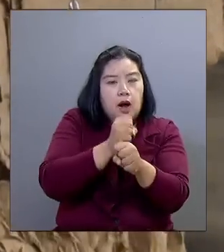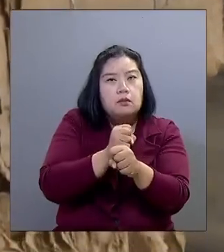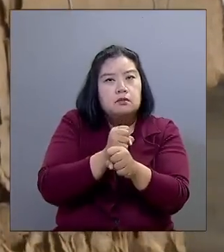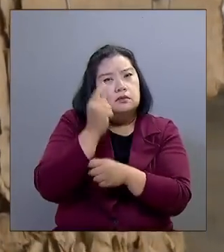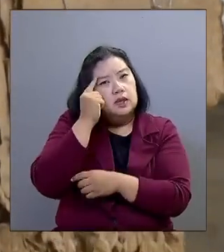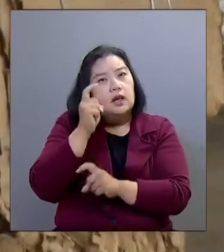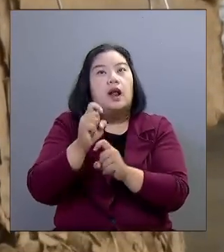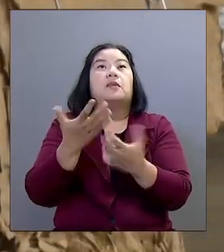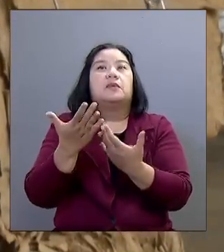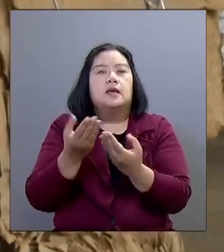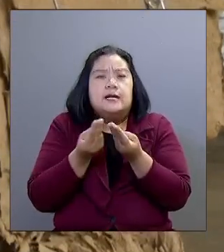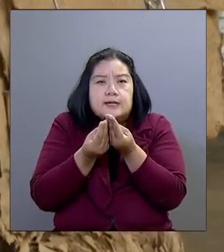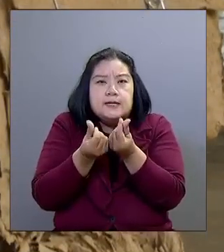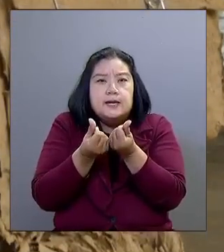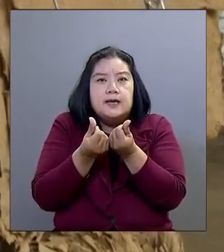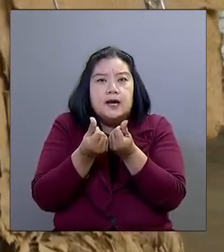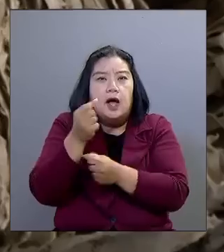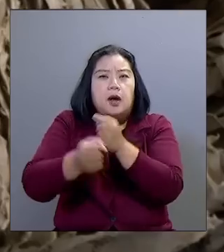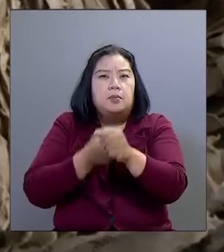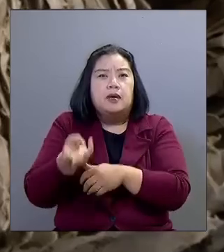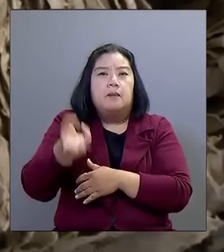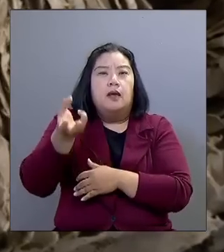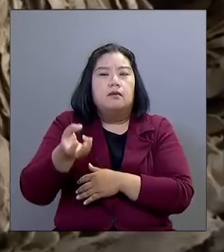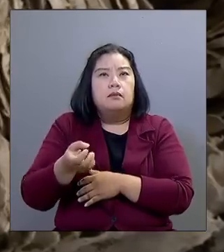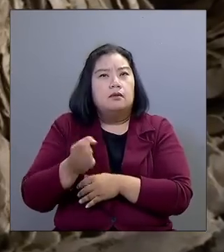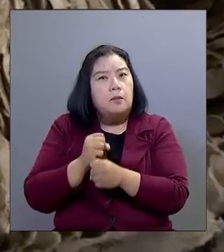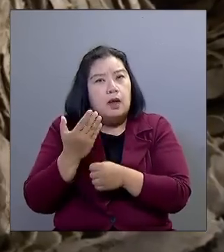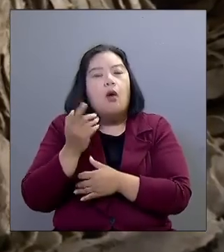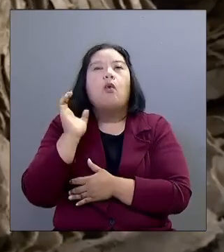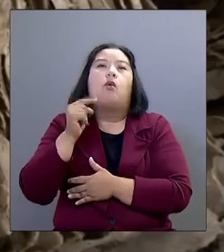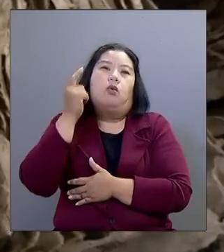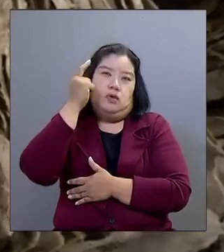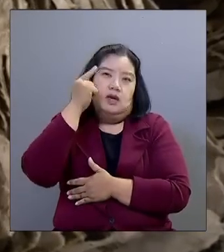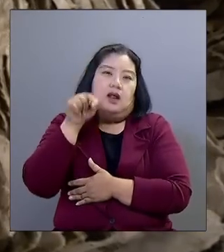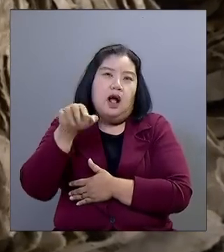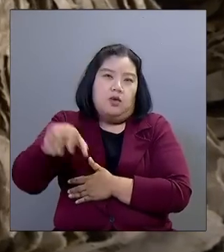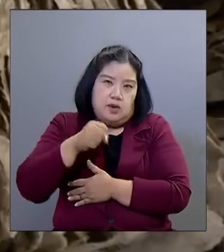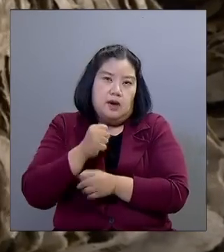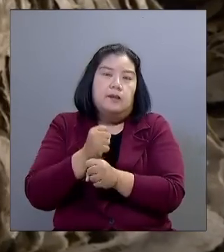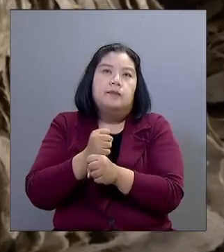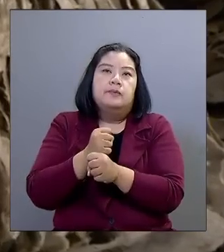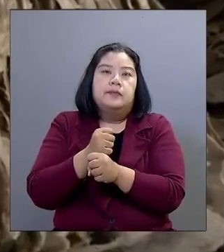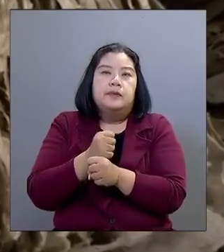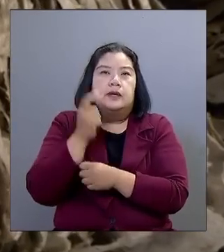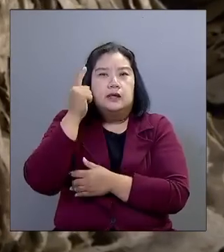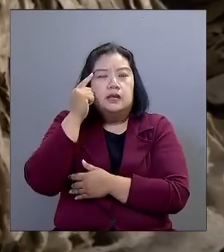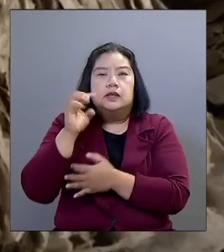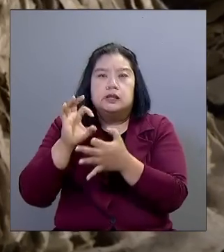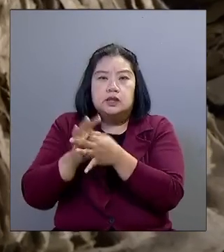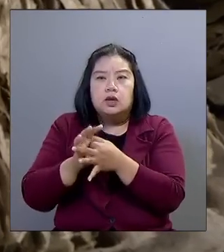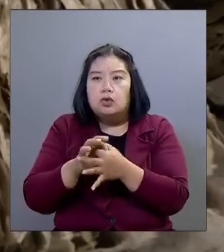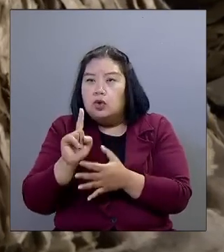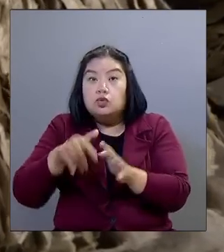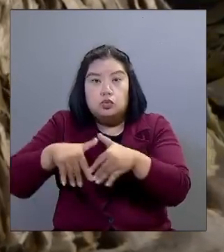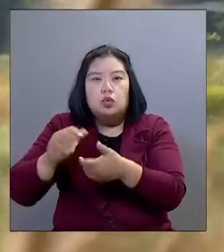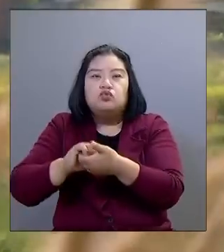วย่อยสลายง่ายตรงนี้ครับอันนี้เป็นนโยบายหลักแล้วก็ส่วนหนึ่งก็เป็นความแนวคิดของคนในชุมชน